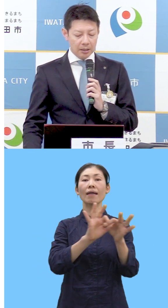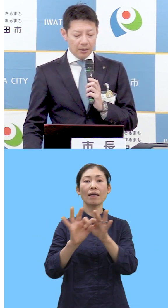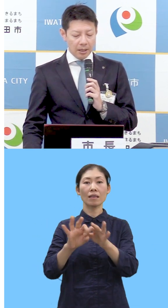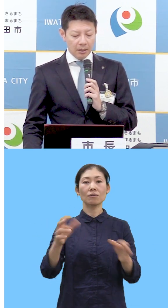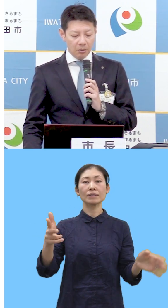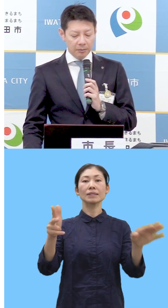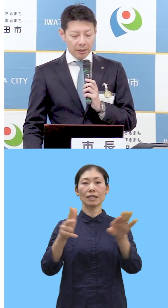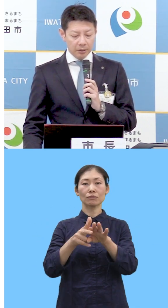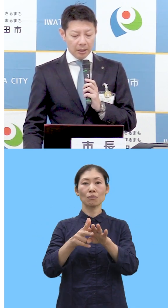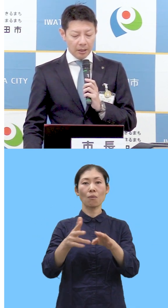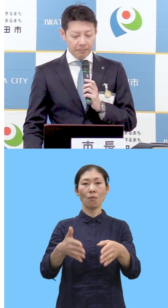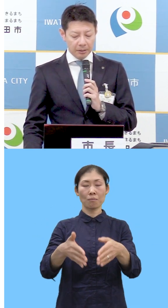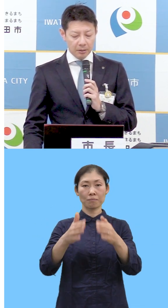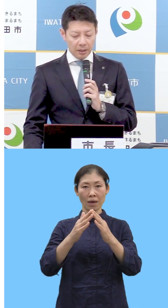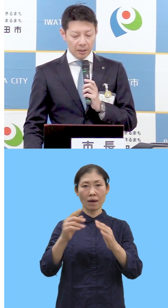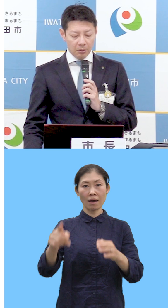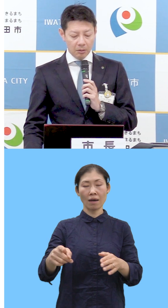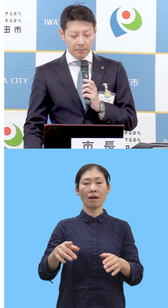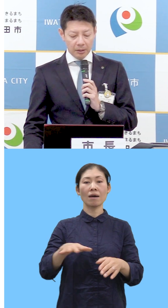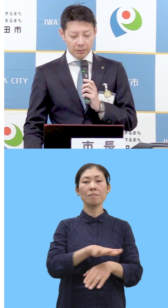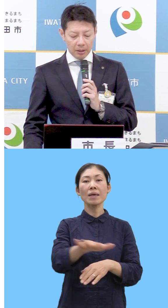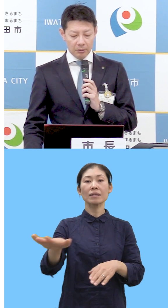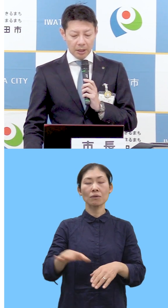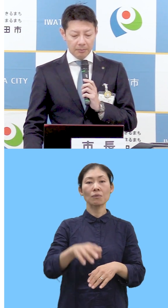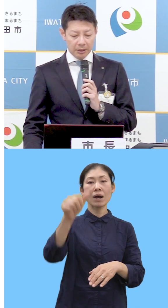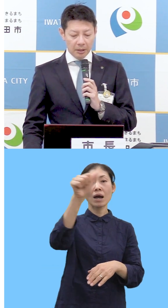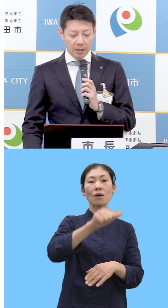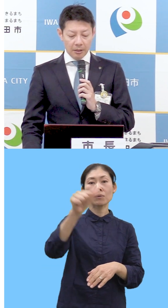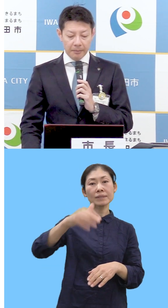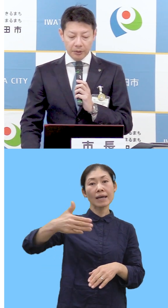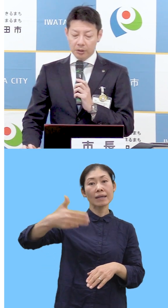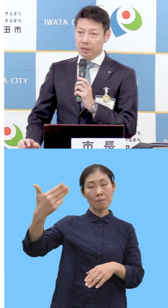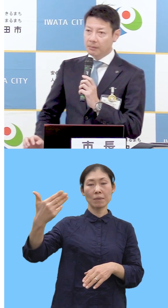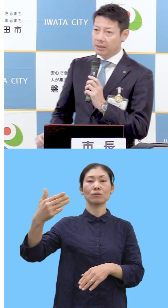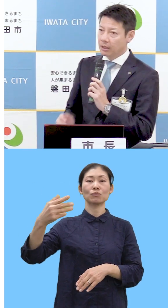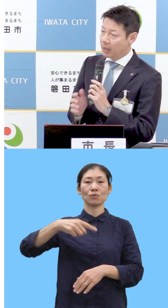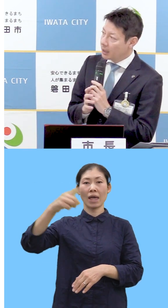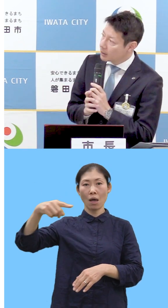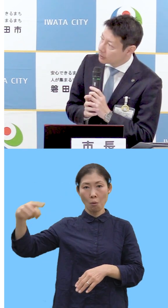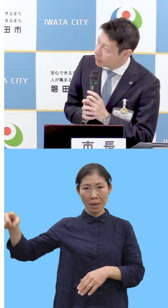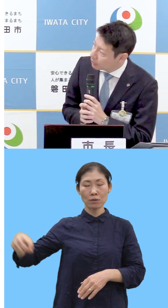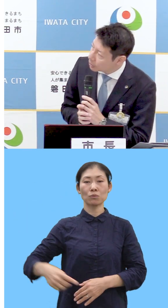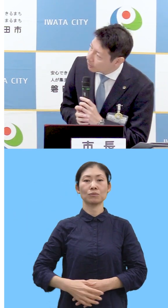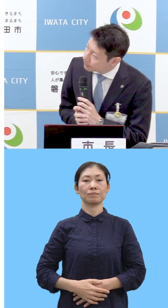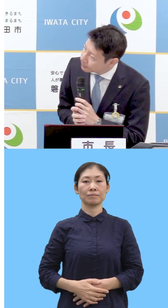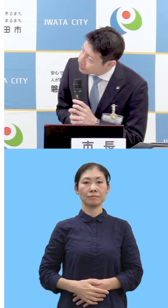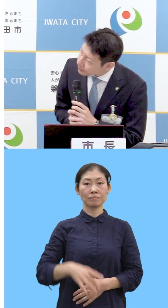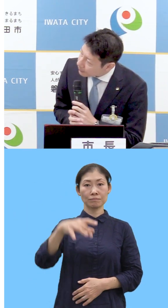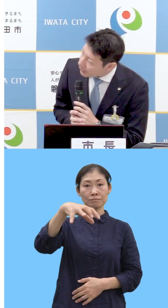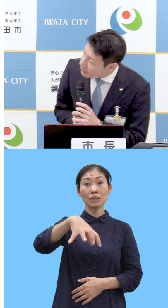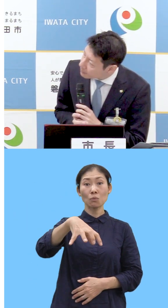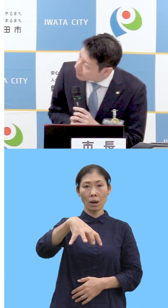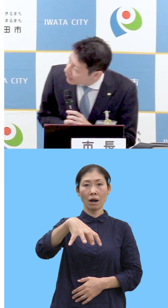面積はおおむね5800平方メートルでございます。場所につきましては、それこそ、